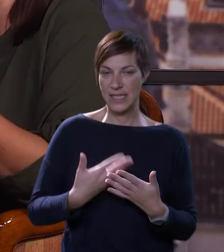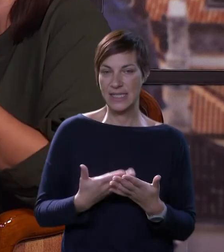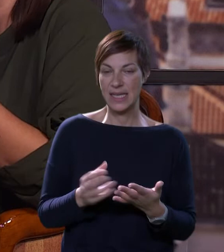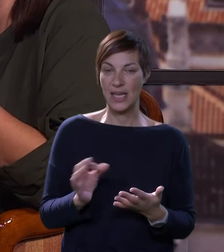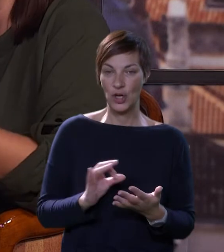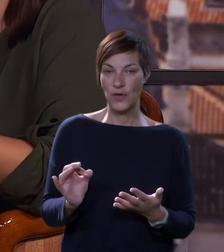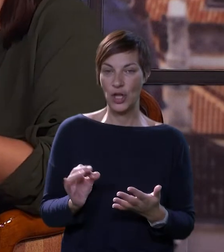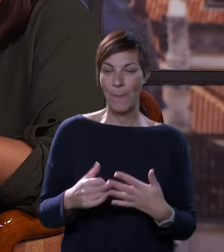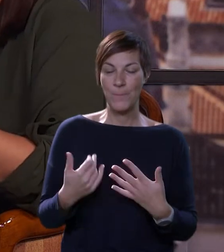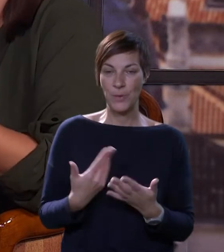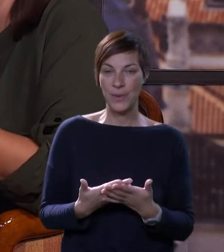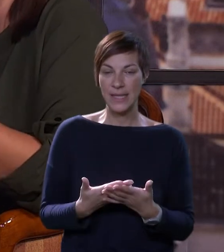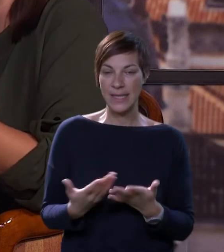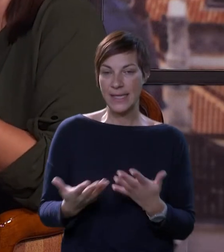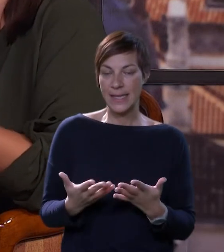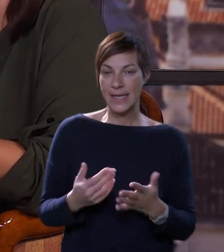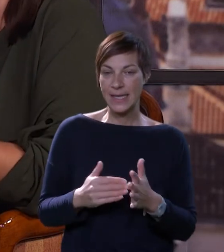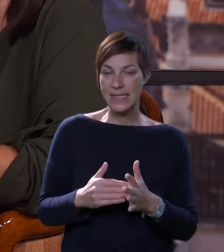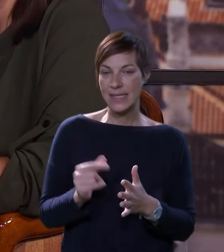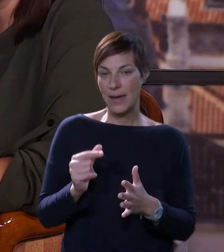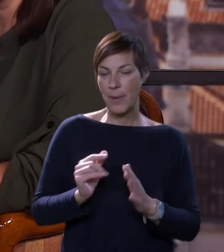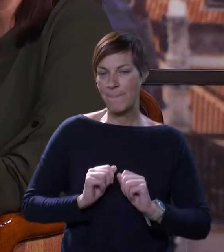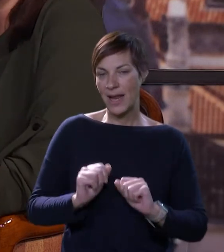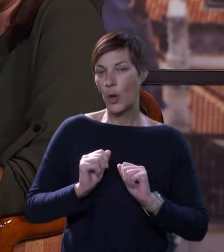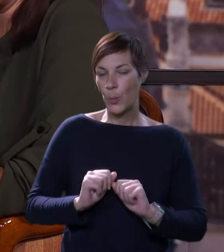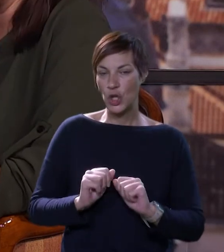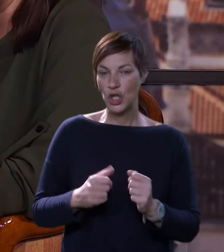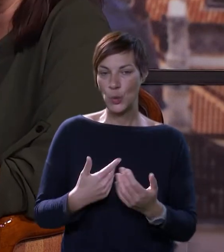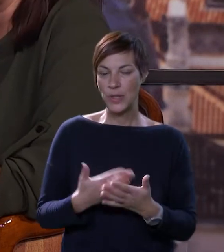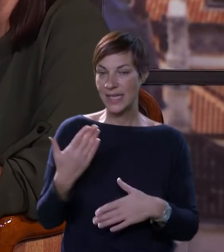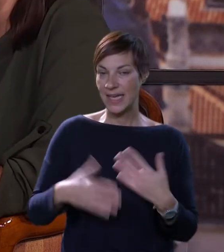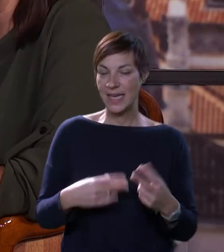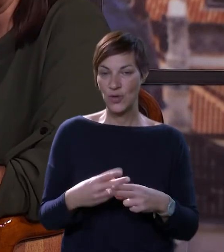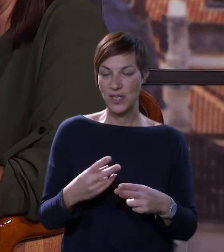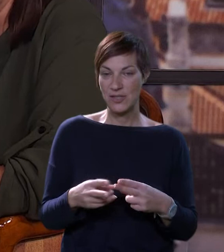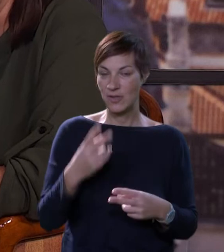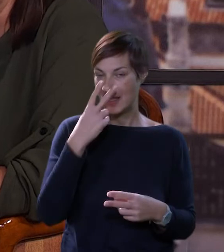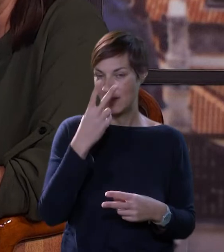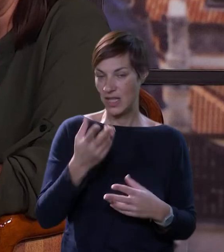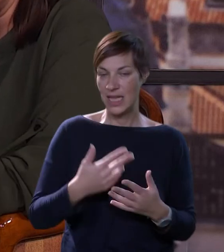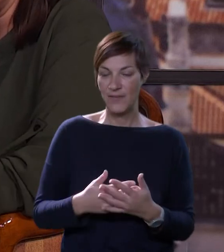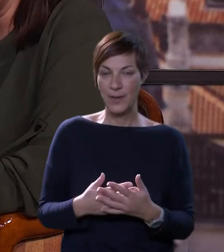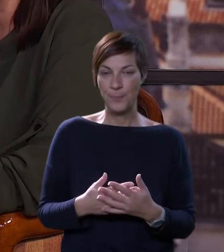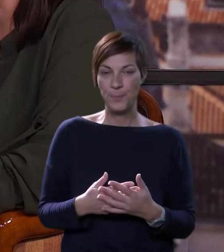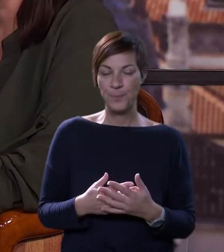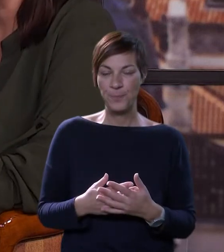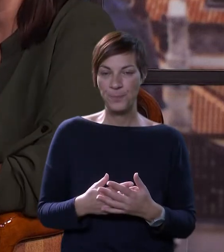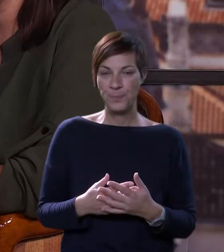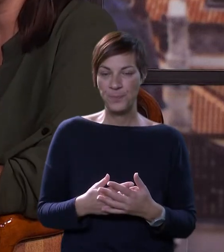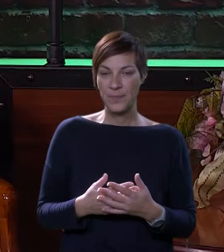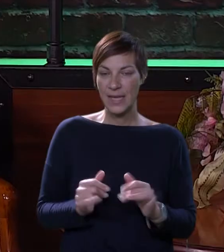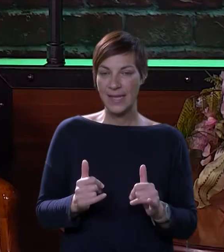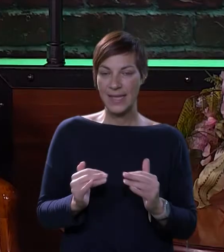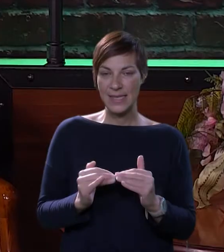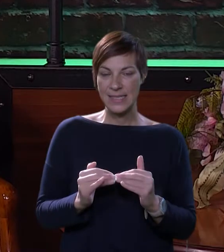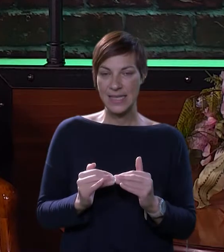njegovu dobrobit, nekad se i treba malo potruditi, pa onda na kraju rezultati vjerovatno budu puno bolji.